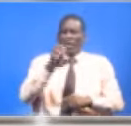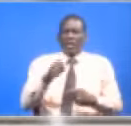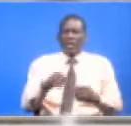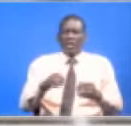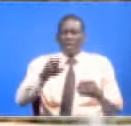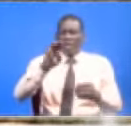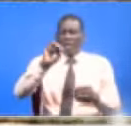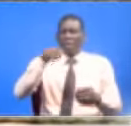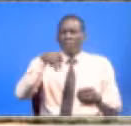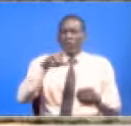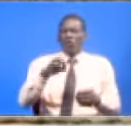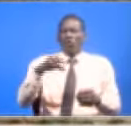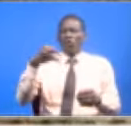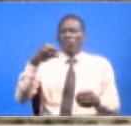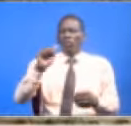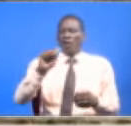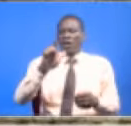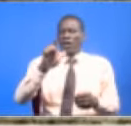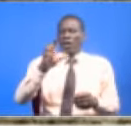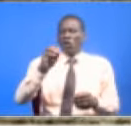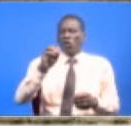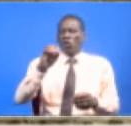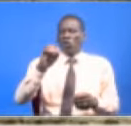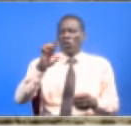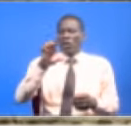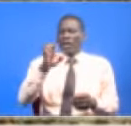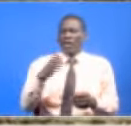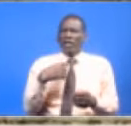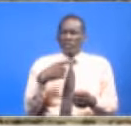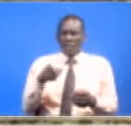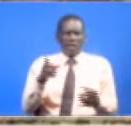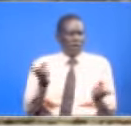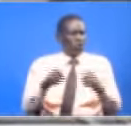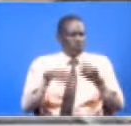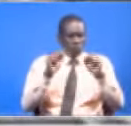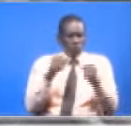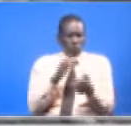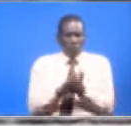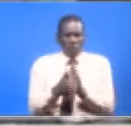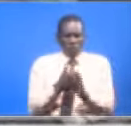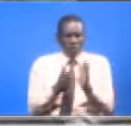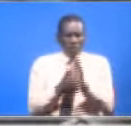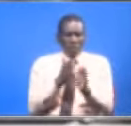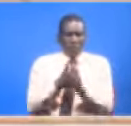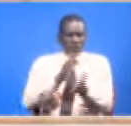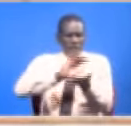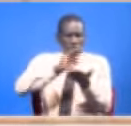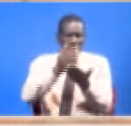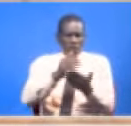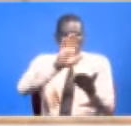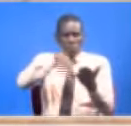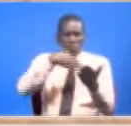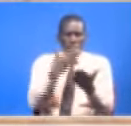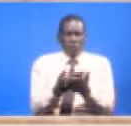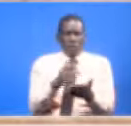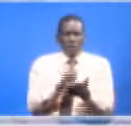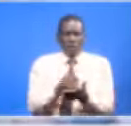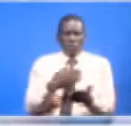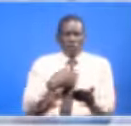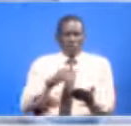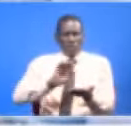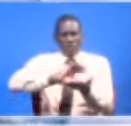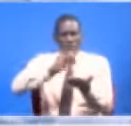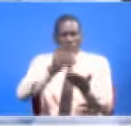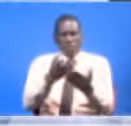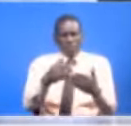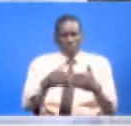Said Hiribae amesema kuwa shughuli hiyo haitawezekana bila pesa za dharura, huku akipendekeza kutengwa kwa pesa hizo kabla ya